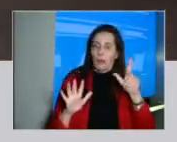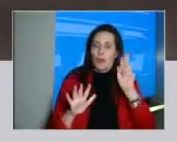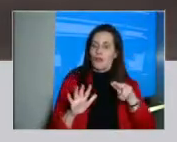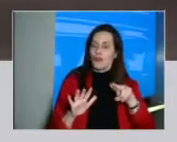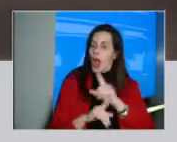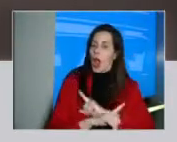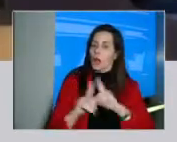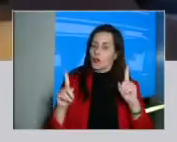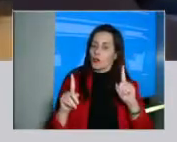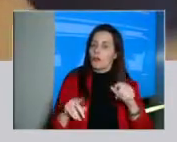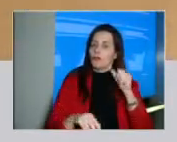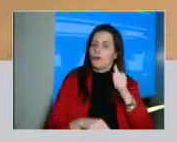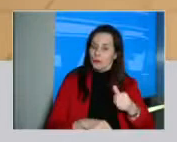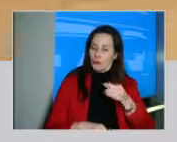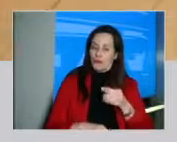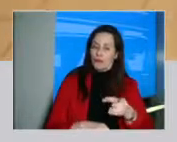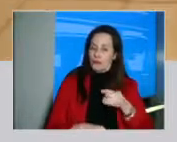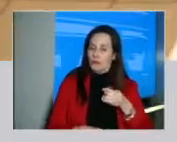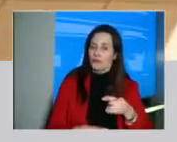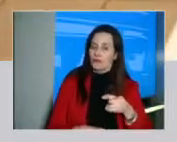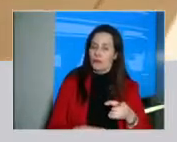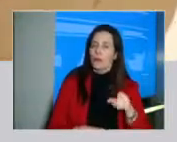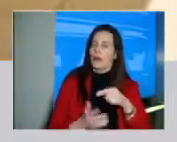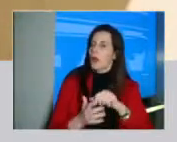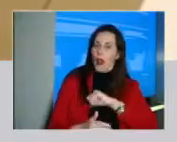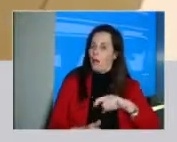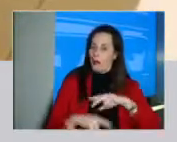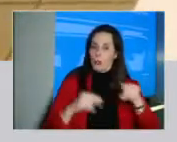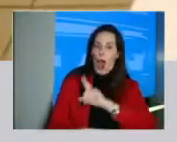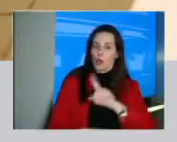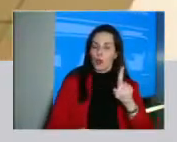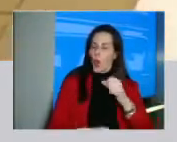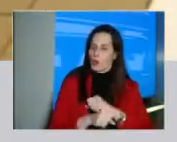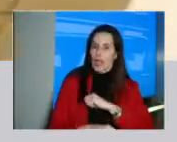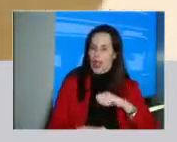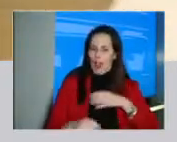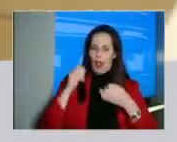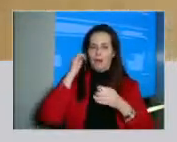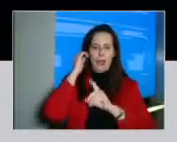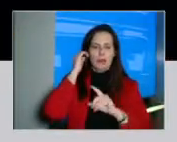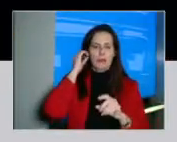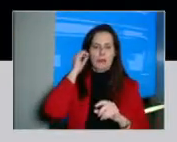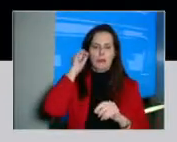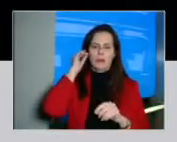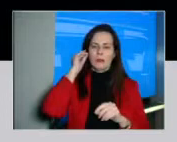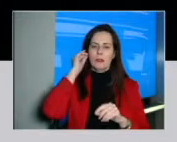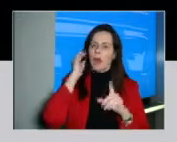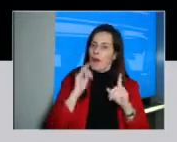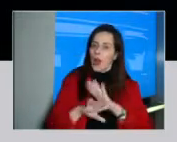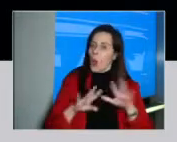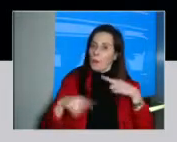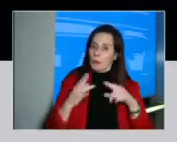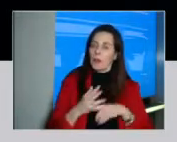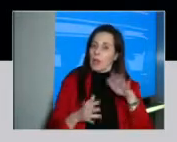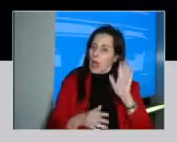צו האוסר על התקנת מכונות שתייה קלה ממותקת לשימוש עצמי במסעדות. כאלו שעושים בהם ריפיל והם ממלאים לבד. אבל לא רק